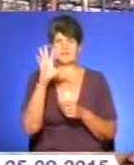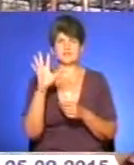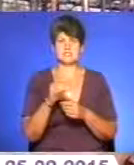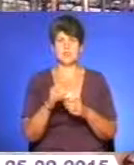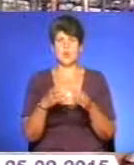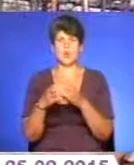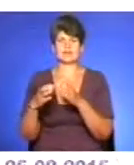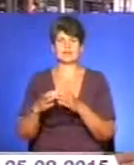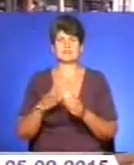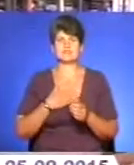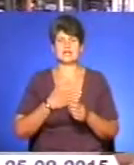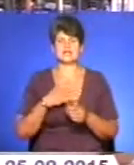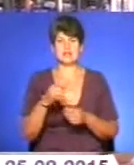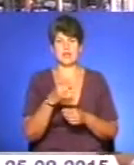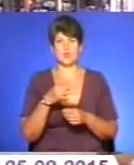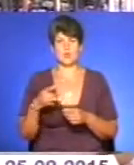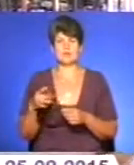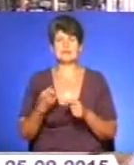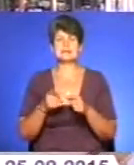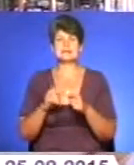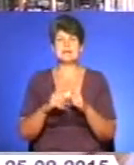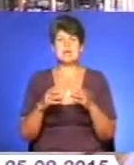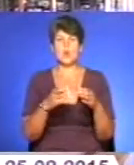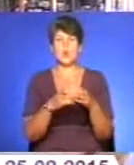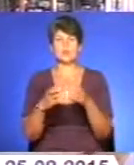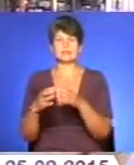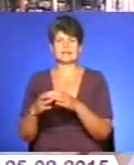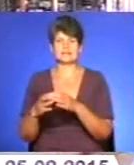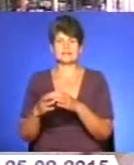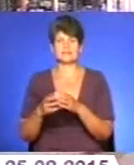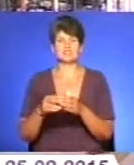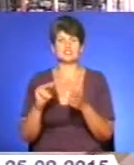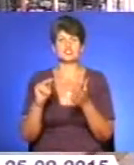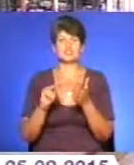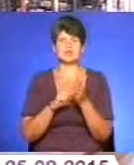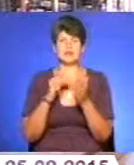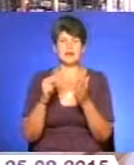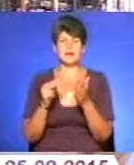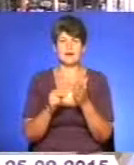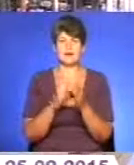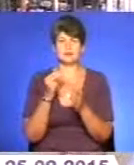з наших районів. Це і колективи із Черкащини, з